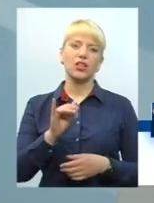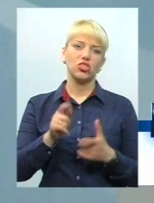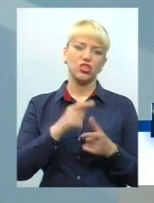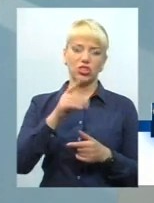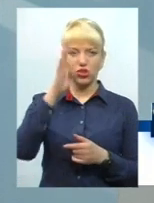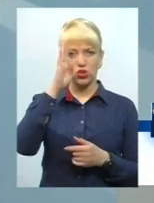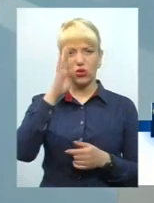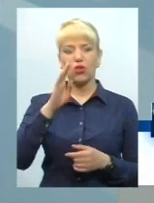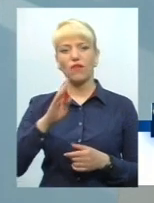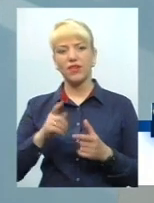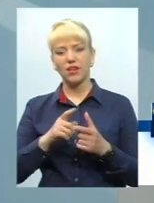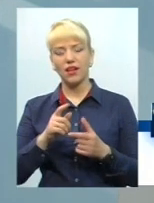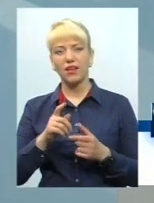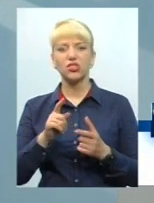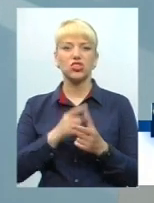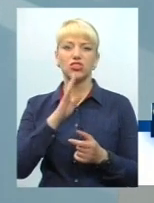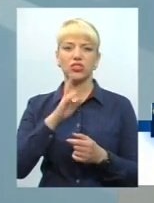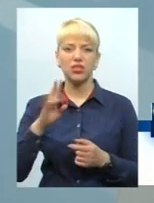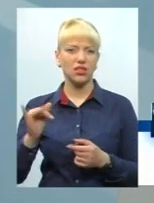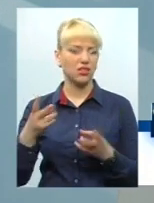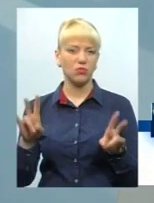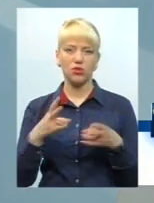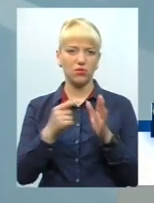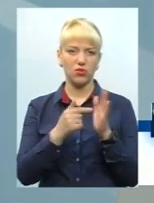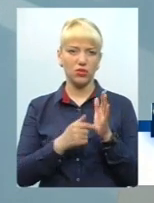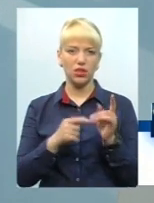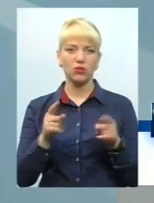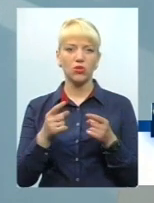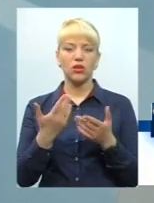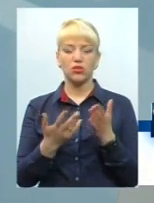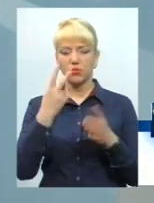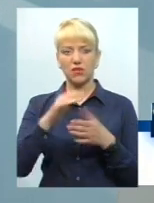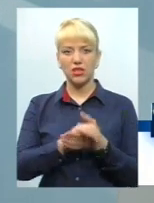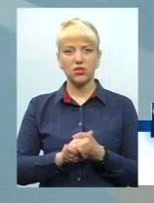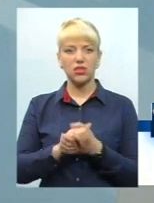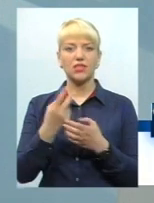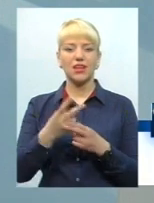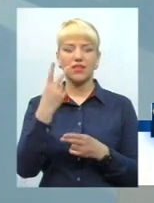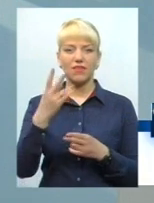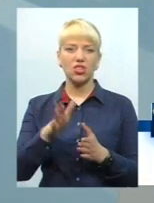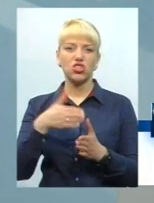тому що, якщо в нормальному суспільстві, то це дві частини